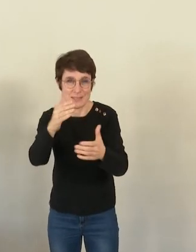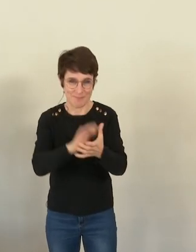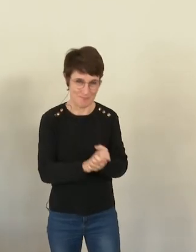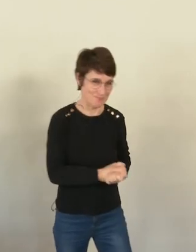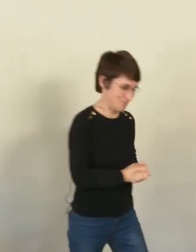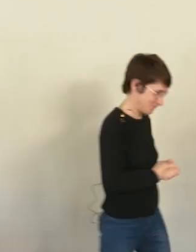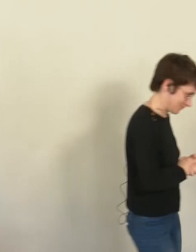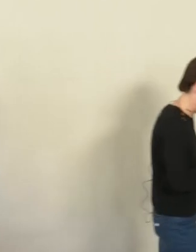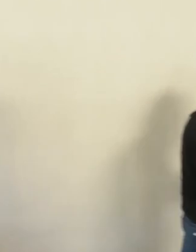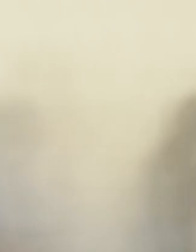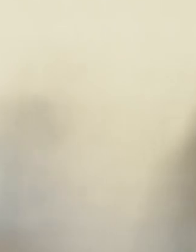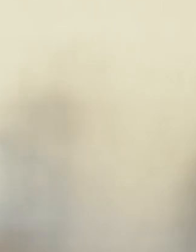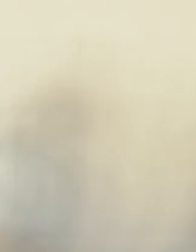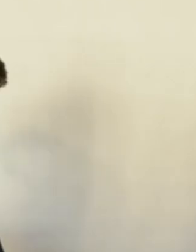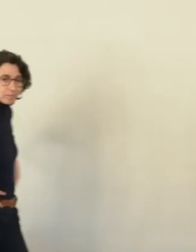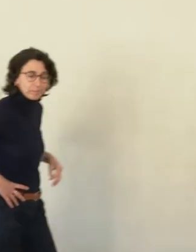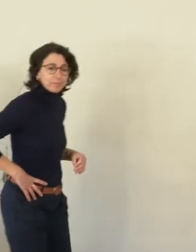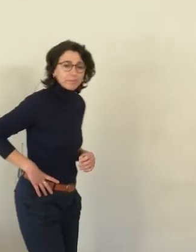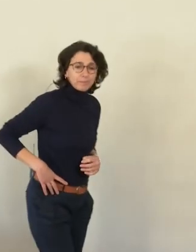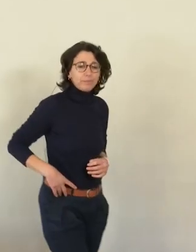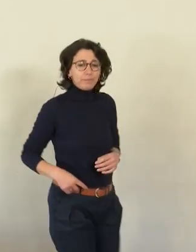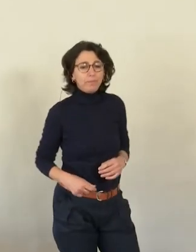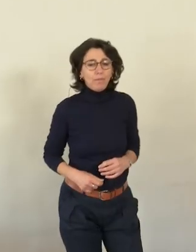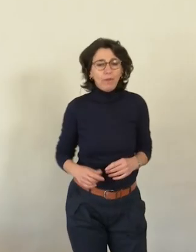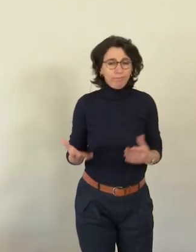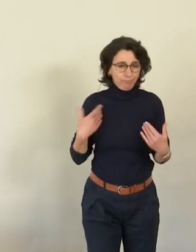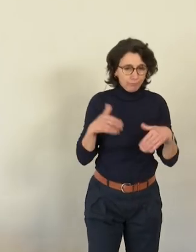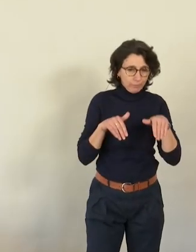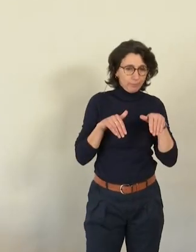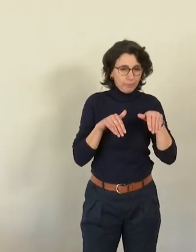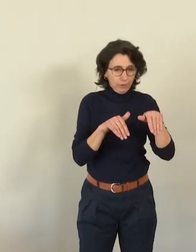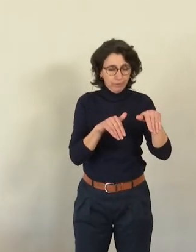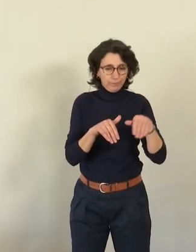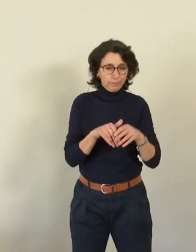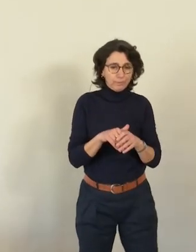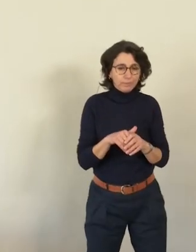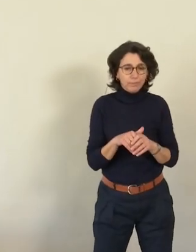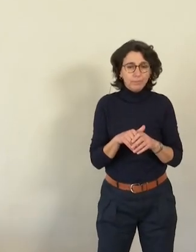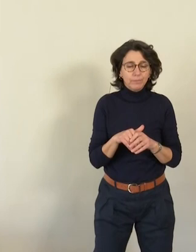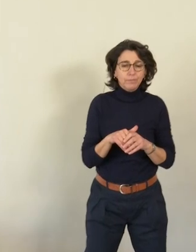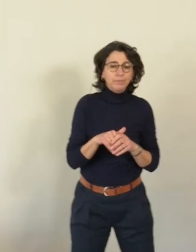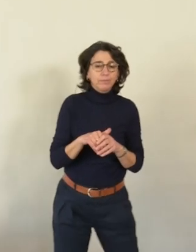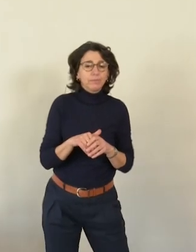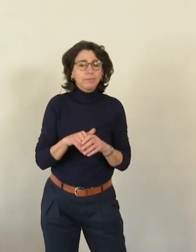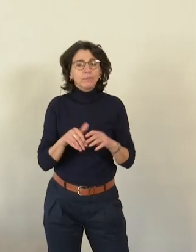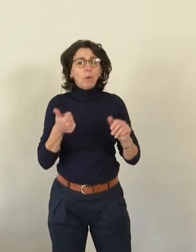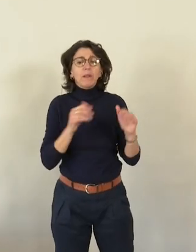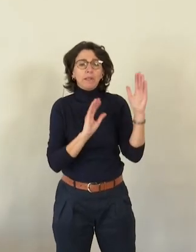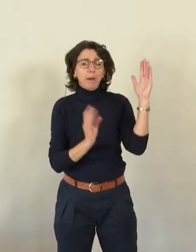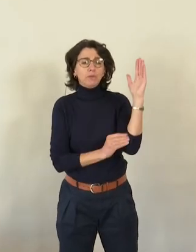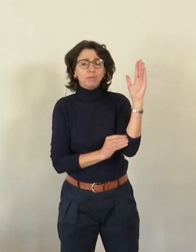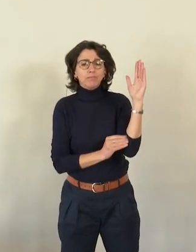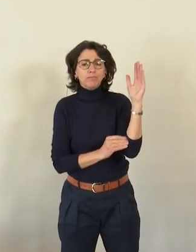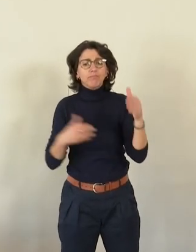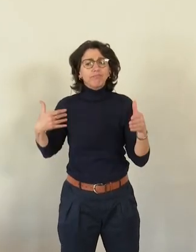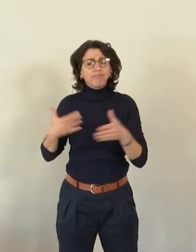euh je continue par par la première délibération le rendu acte est-ce qu'il y